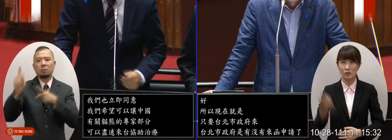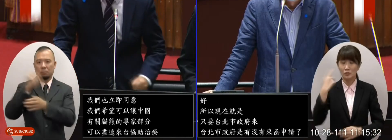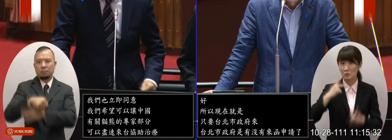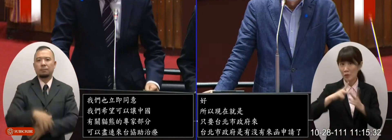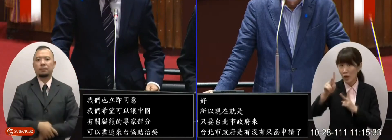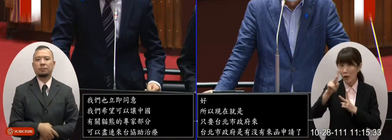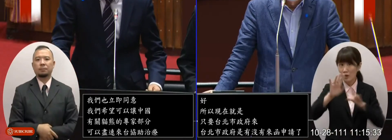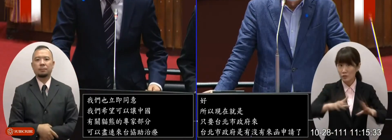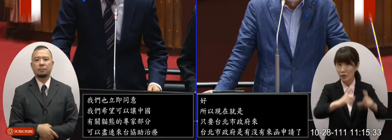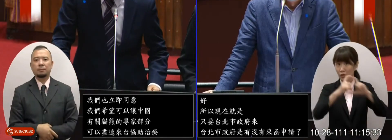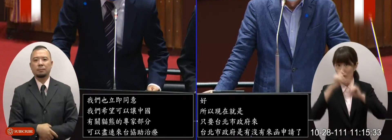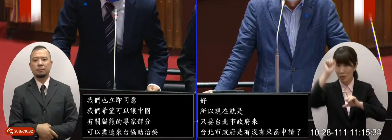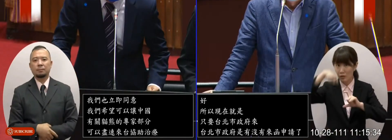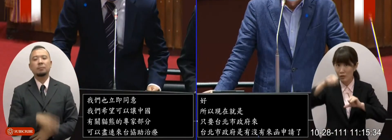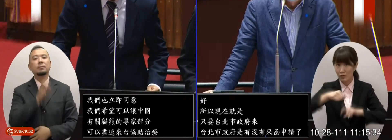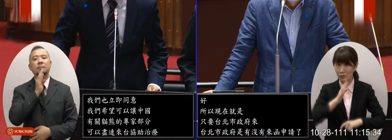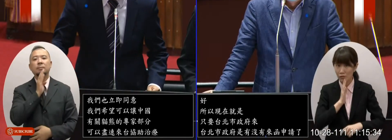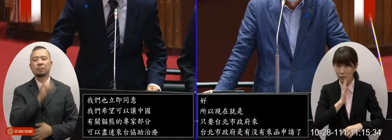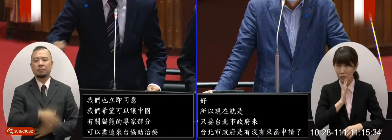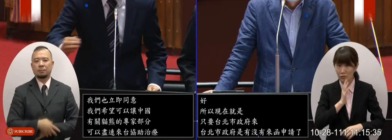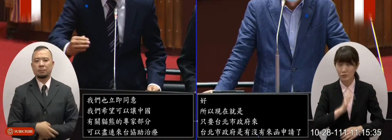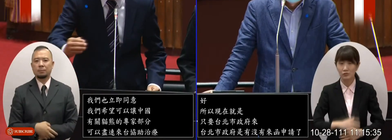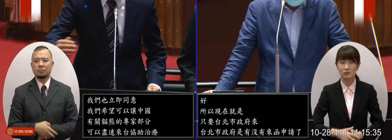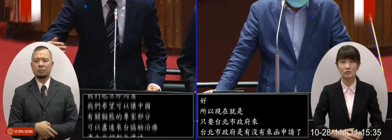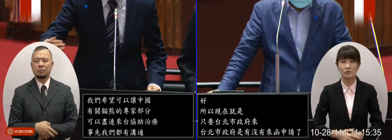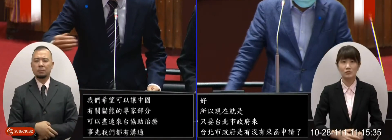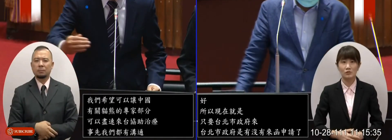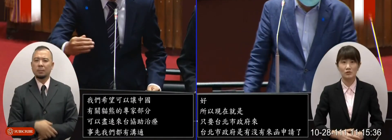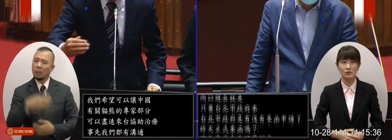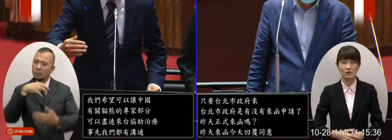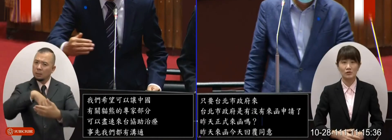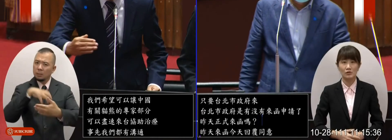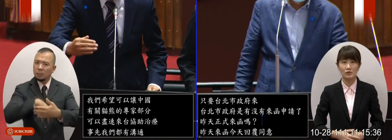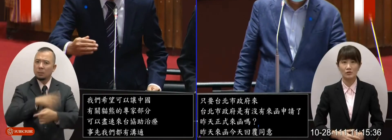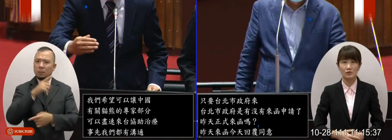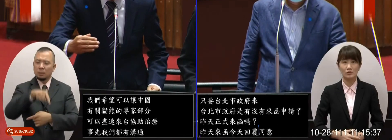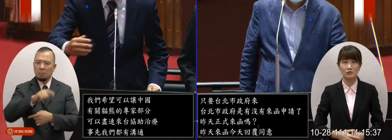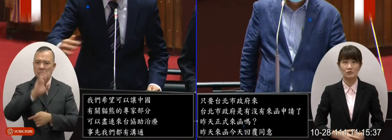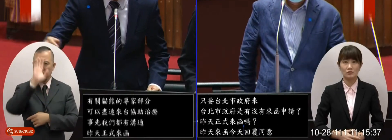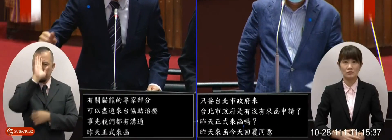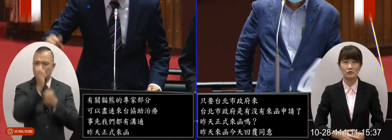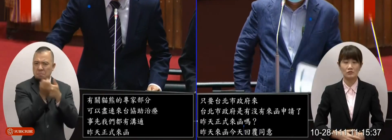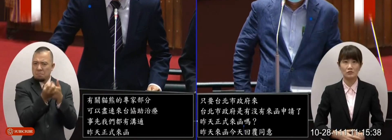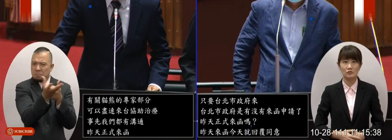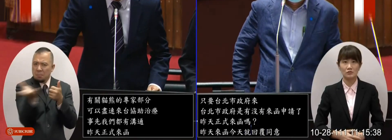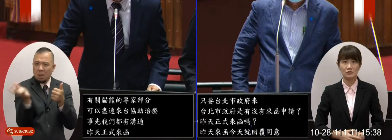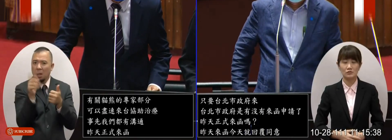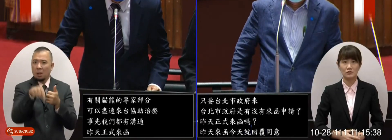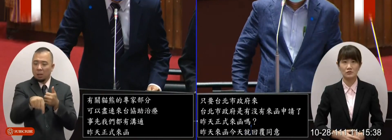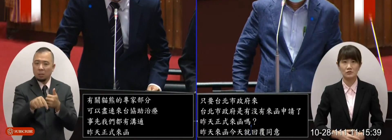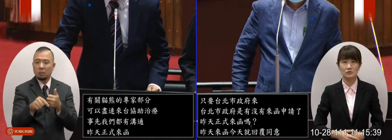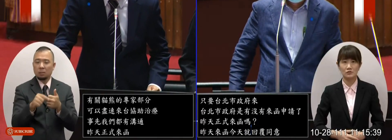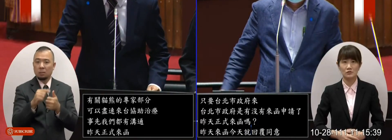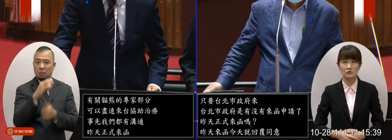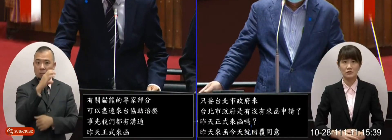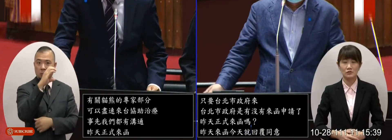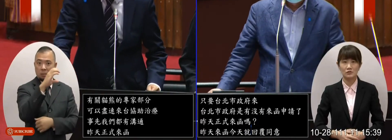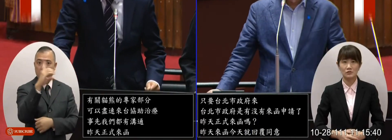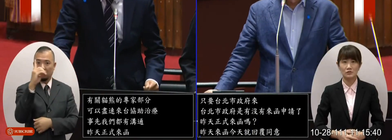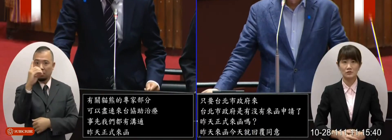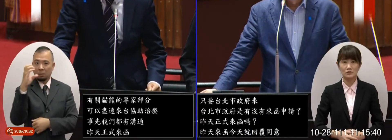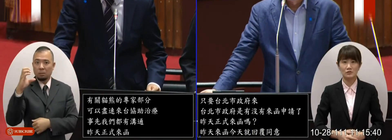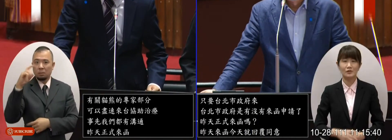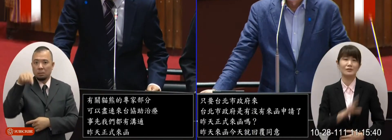今天就回复了同意了嘛，哈。 对，但是这个还有一些，因为有疫情。要依照 CDC 指挥中心这一